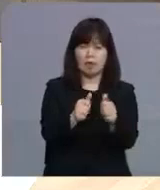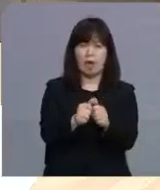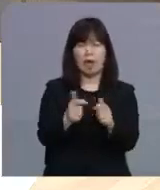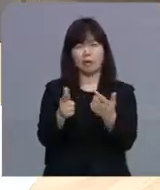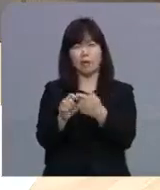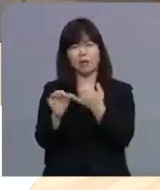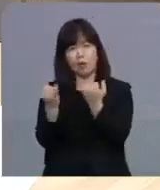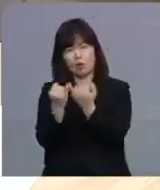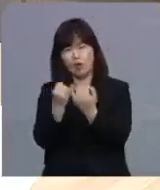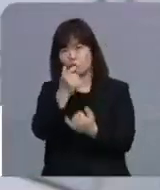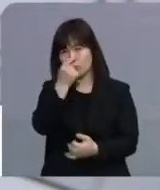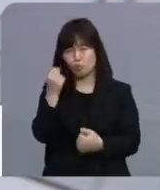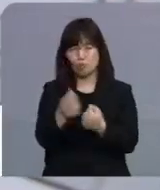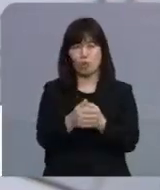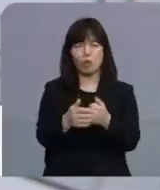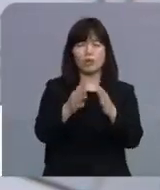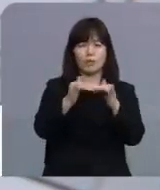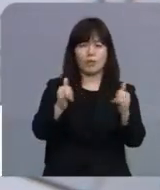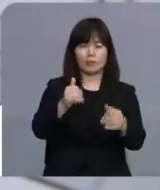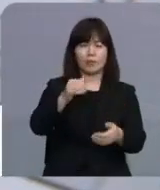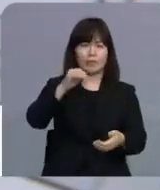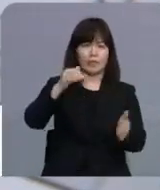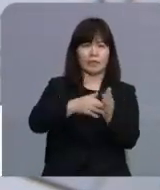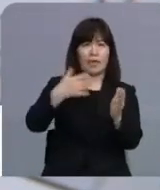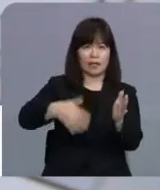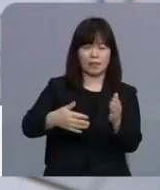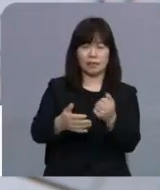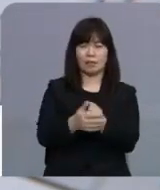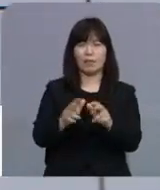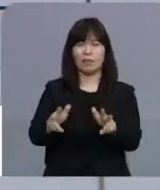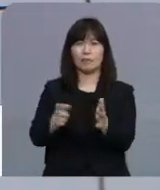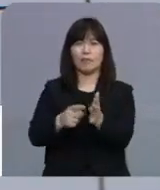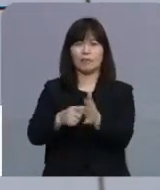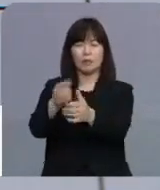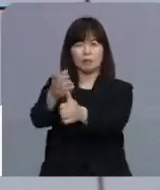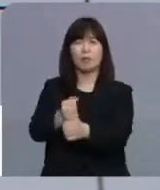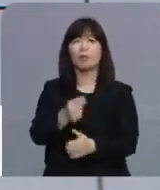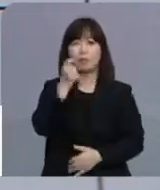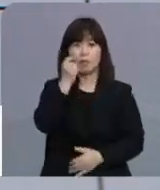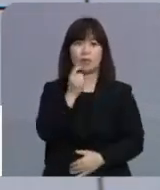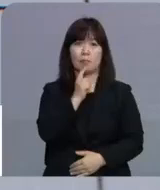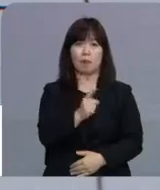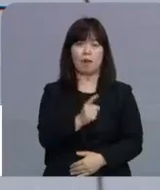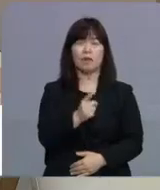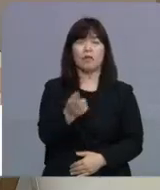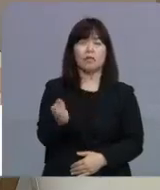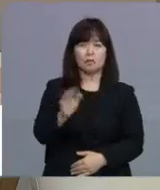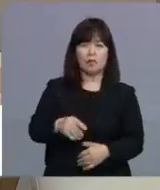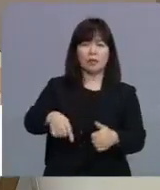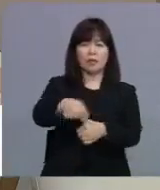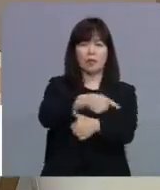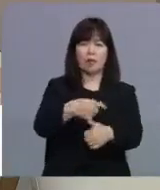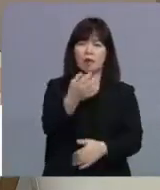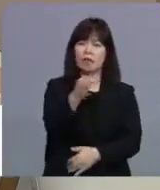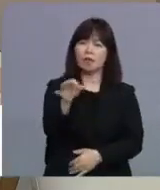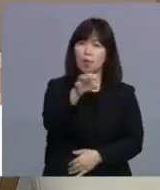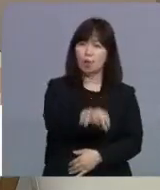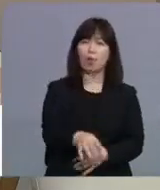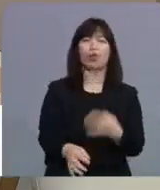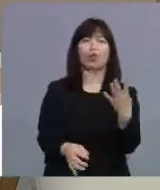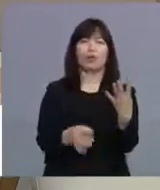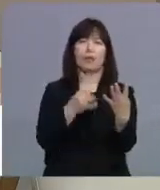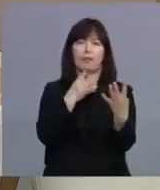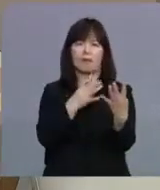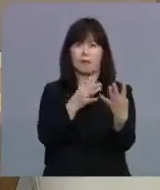기존 위원회 인기가 끝나지 않아 당장 충원이 어렵다고 항변 했지만 이같은 사정을 인정받은 위원회는 4개